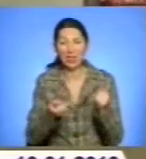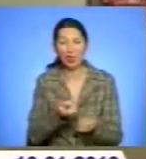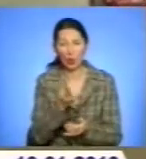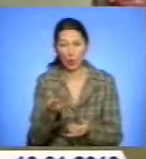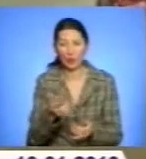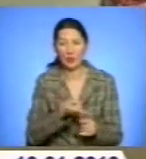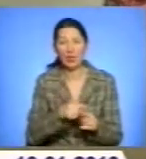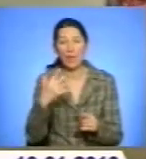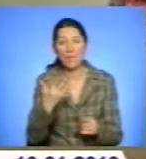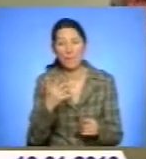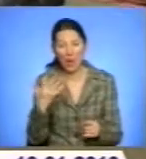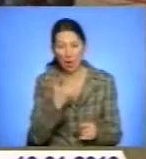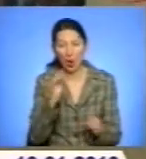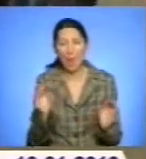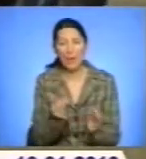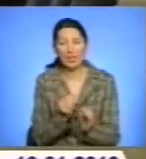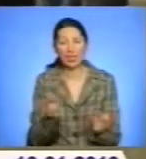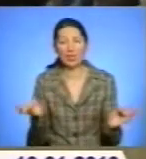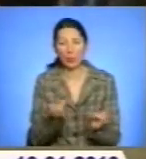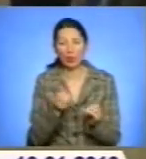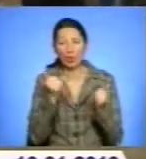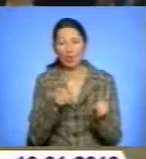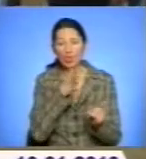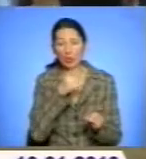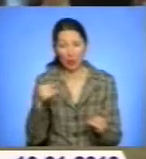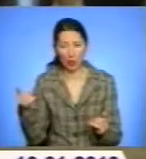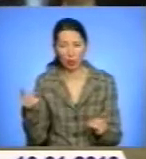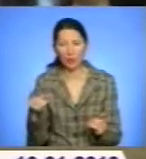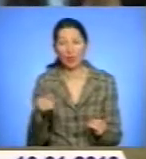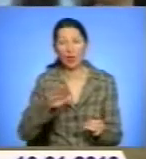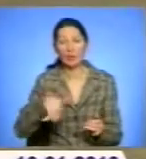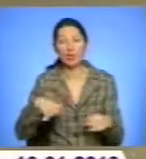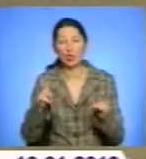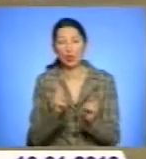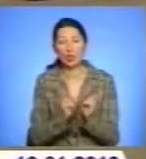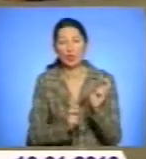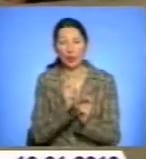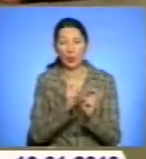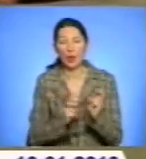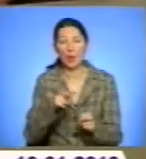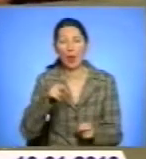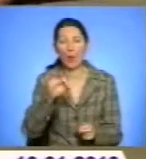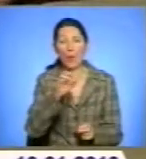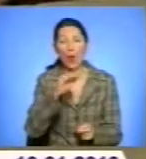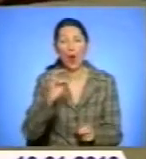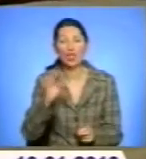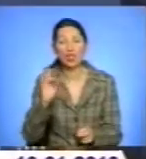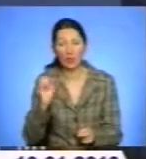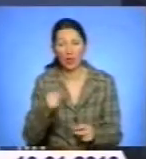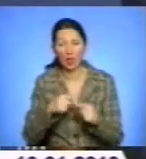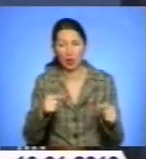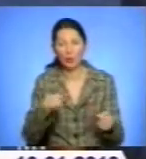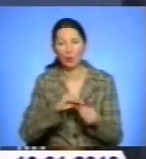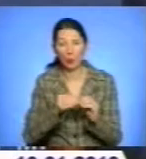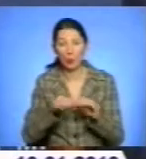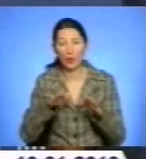від необхідного на нинішній період. У Мінагрополітики кажуть, після зустрічі із виробниками поживних речовин проблему залатали.